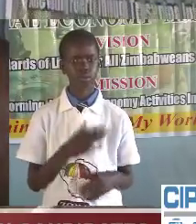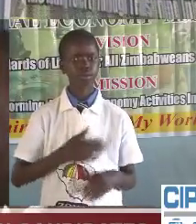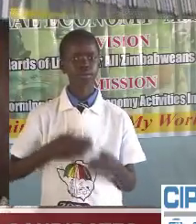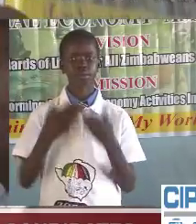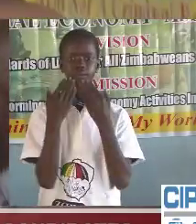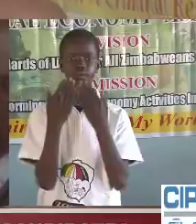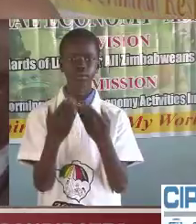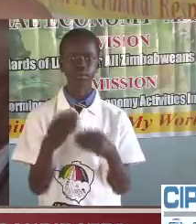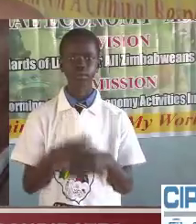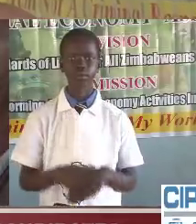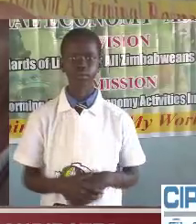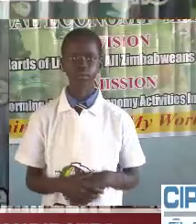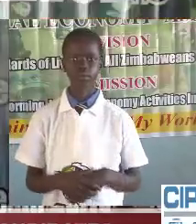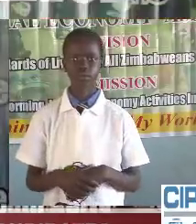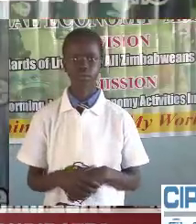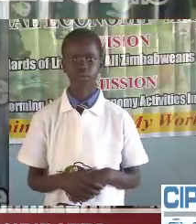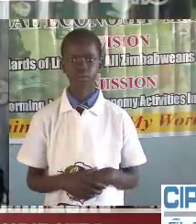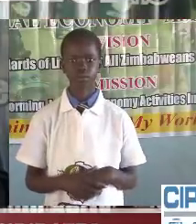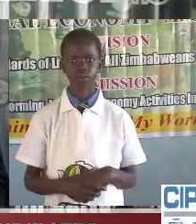Tinotenda tine